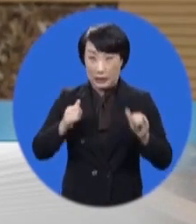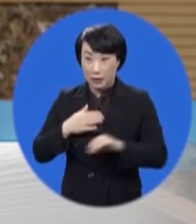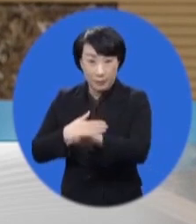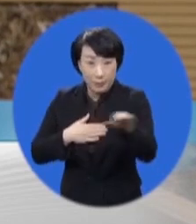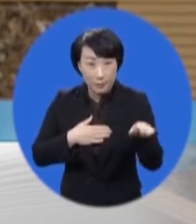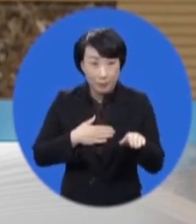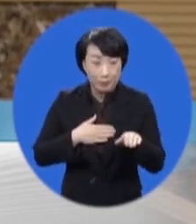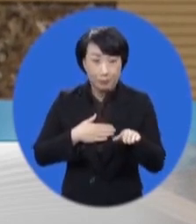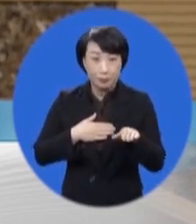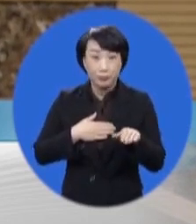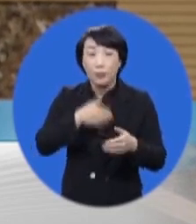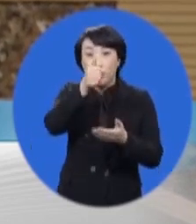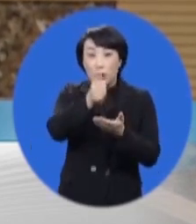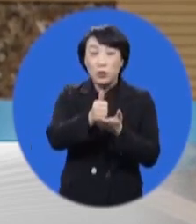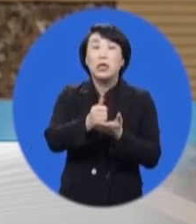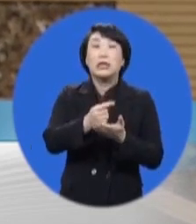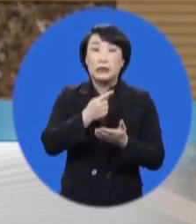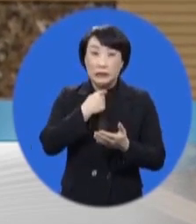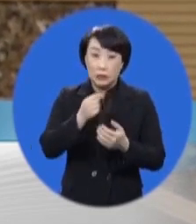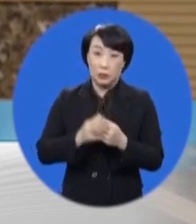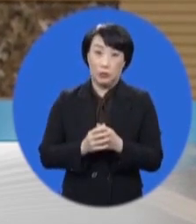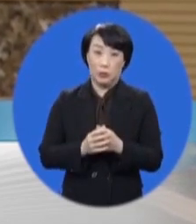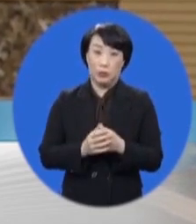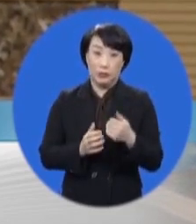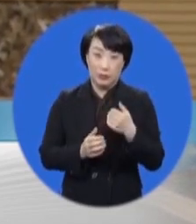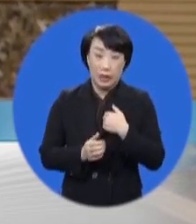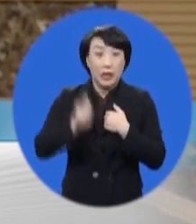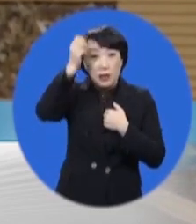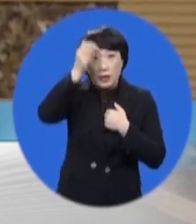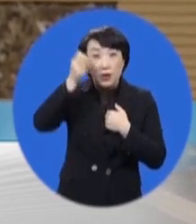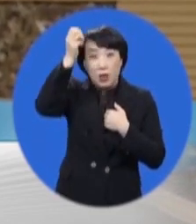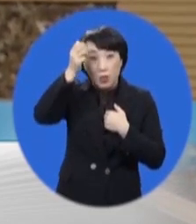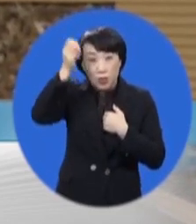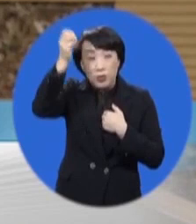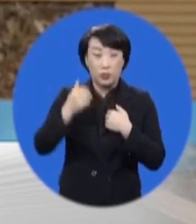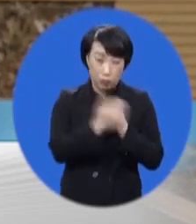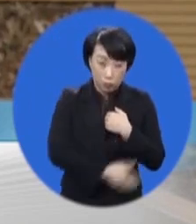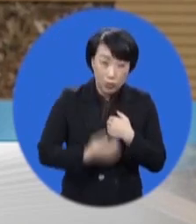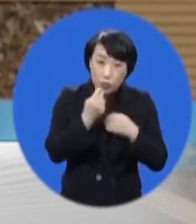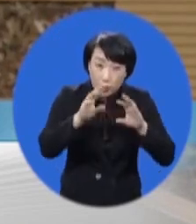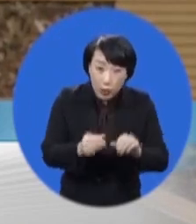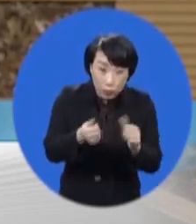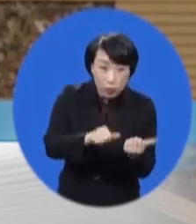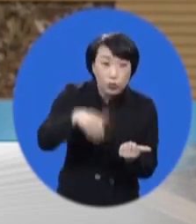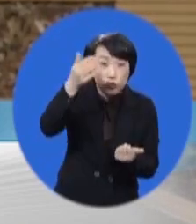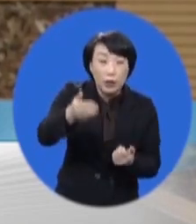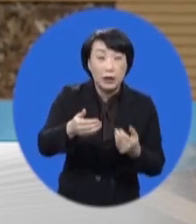인간이 죄를 지어서 내 영혼이 육신이 끝난